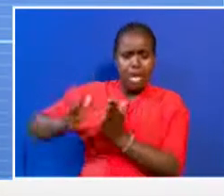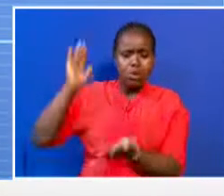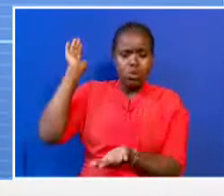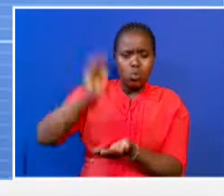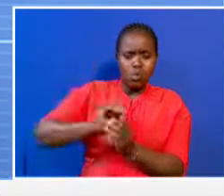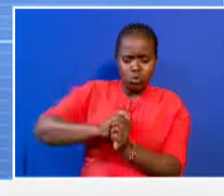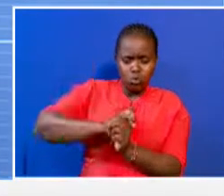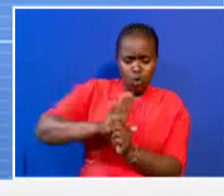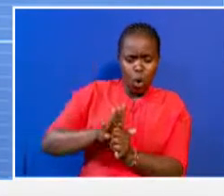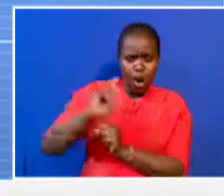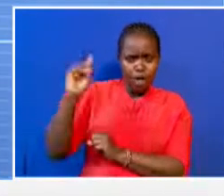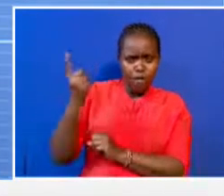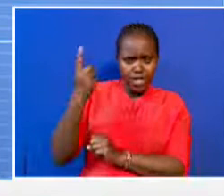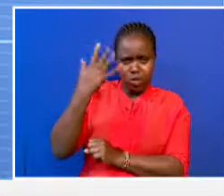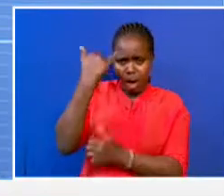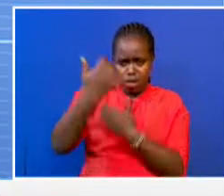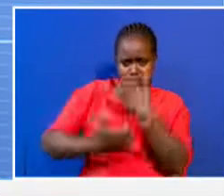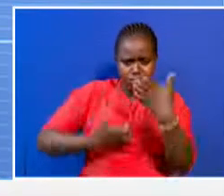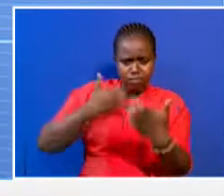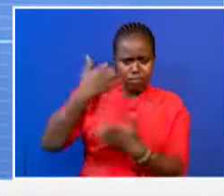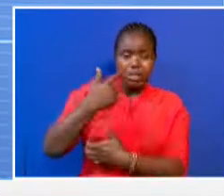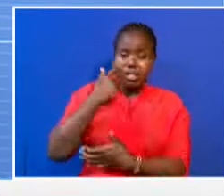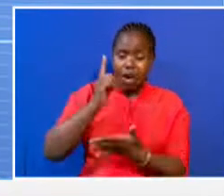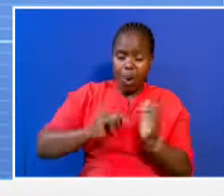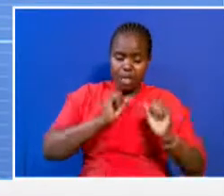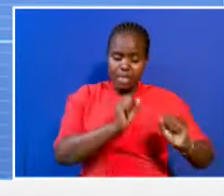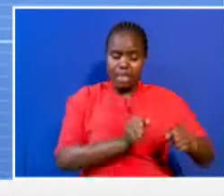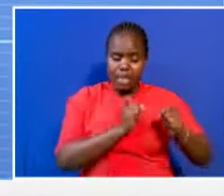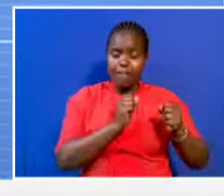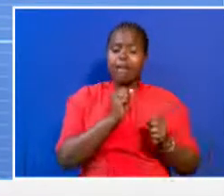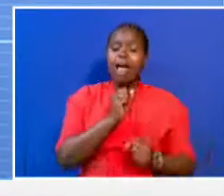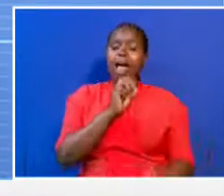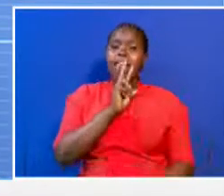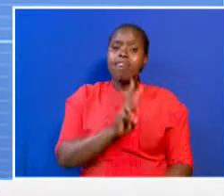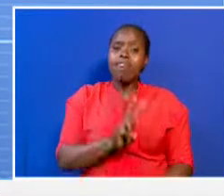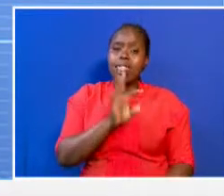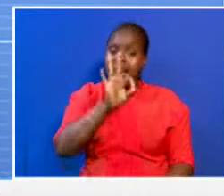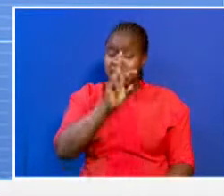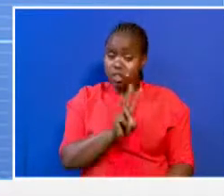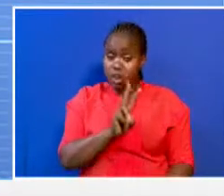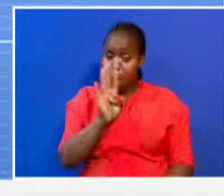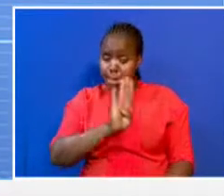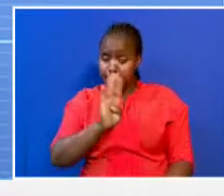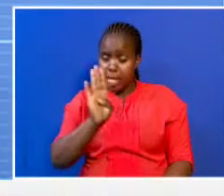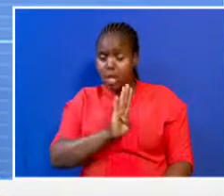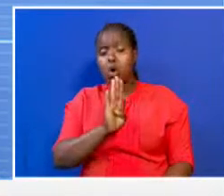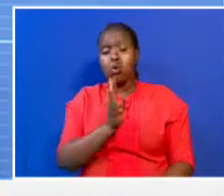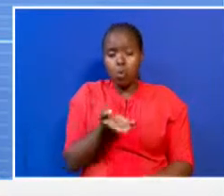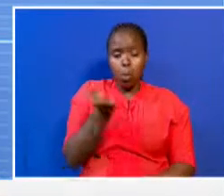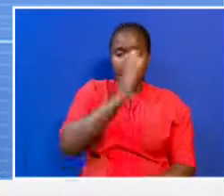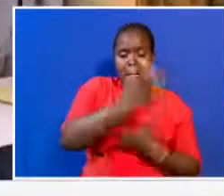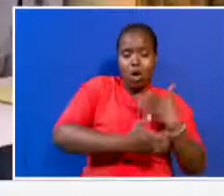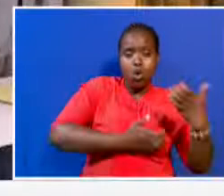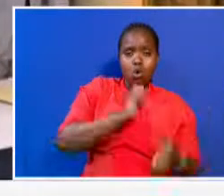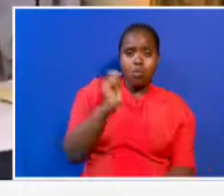ya corona kwa uchumi, ikipania kuweka akiba ya shilingi bilioni 82 kuzidi kufufua uchumi wa